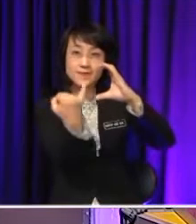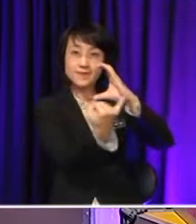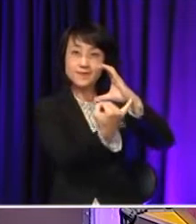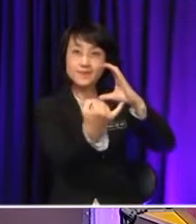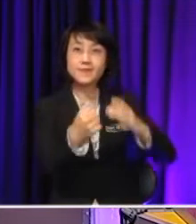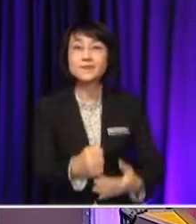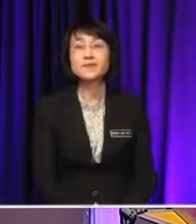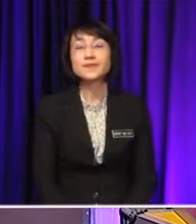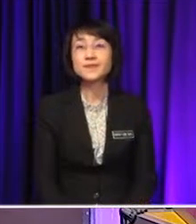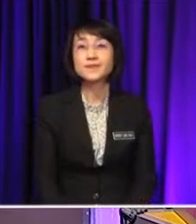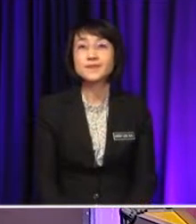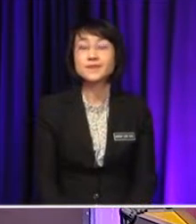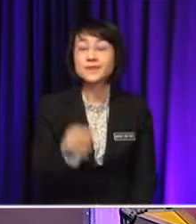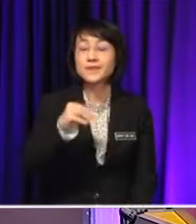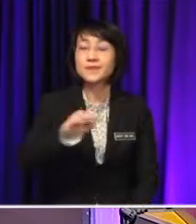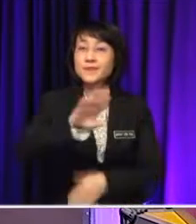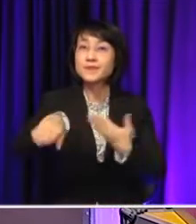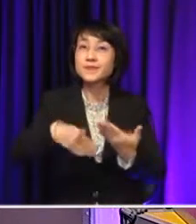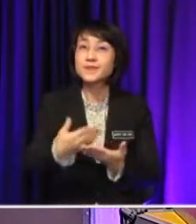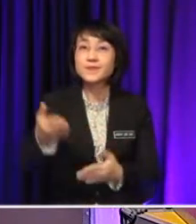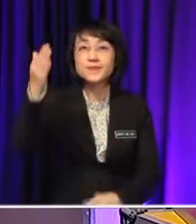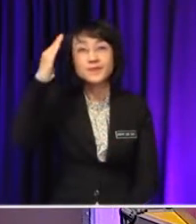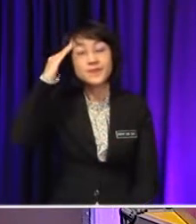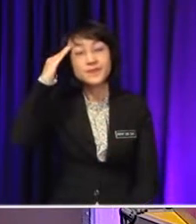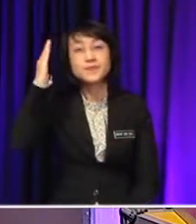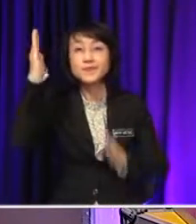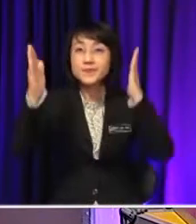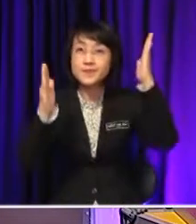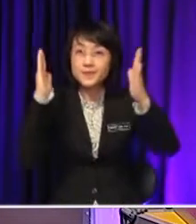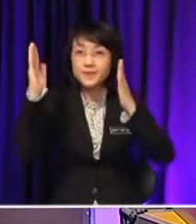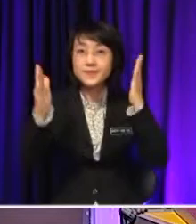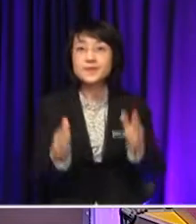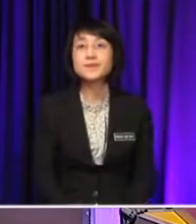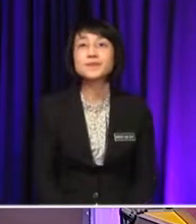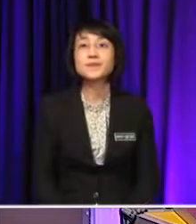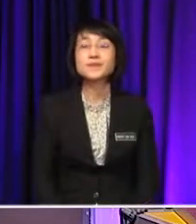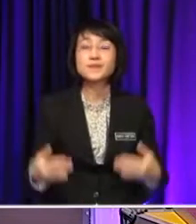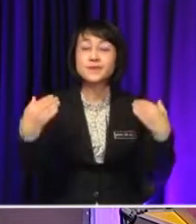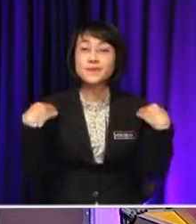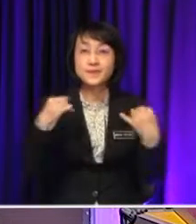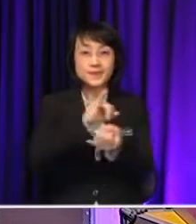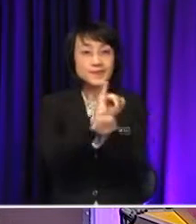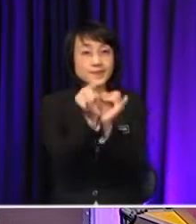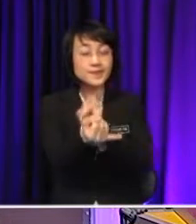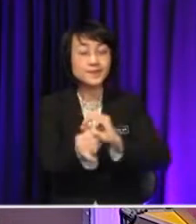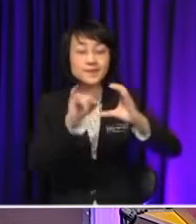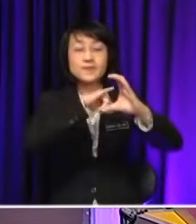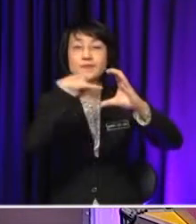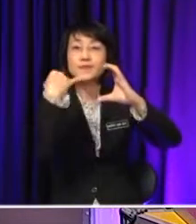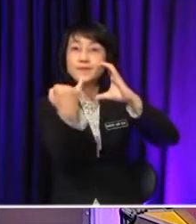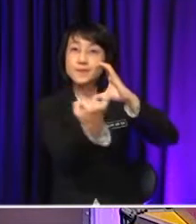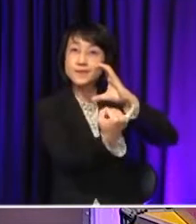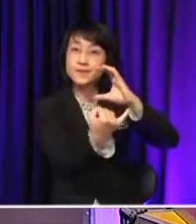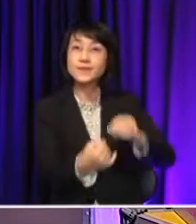ini yang murid-murid semua tahu kayak negara Indonesia adalah salah satu negara yang mengalami iklim Khatulistiwa Di mana dia